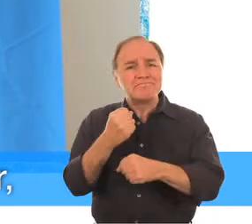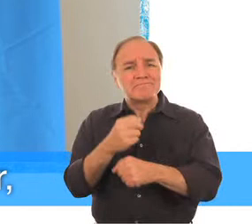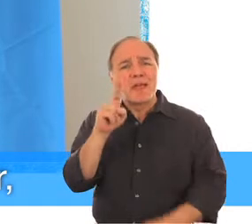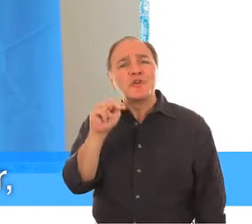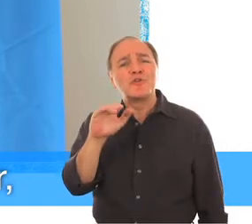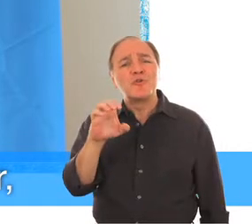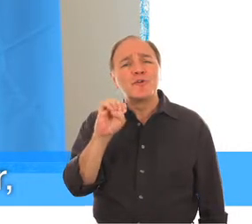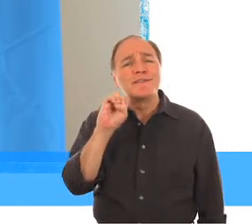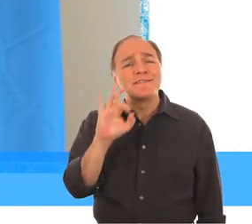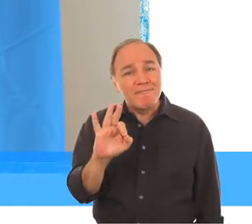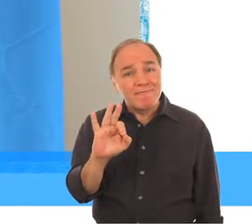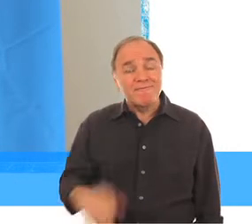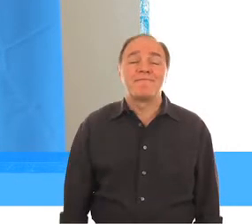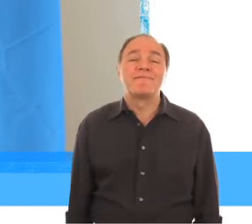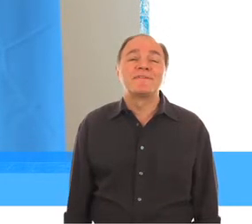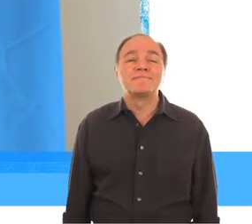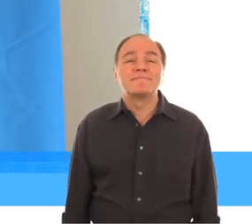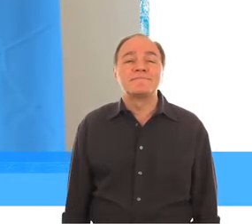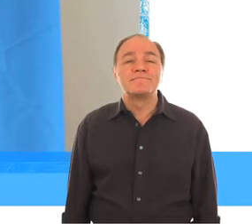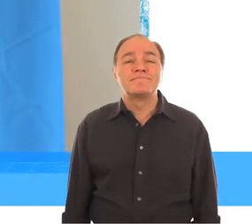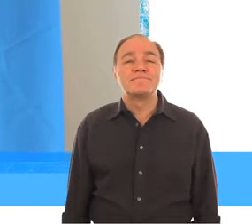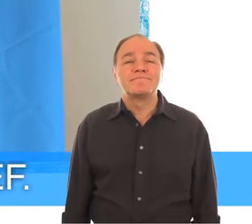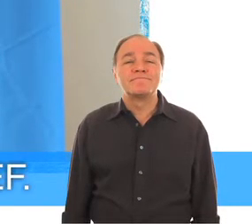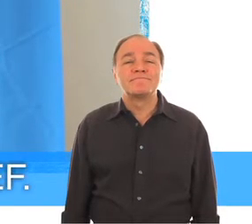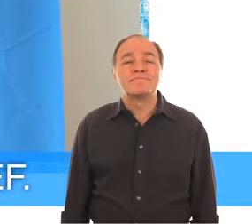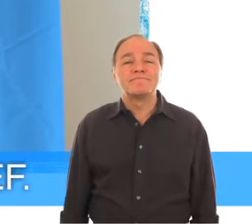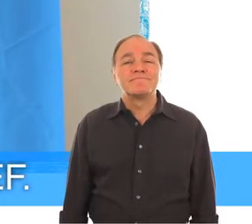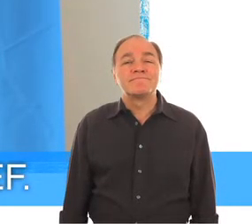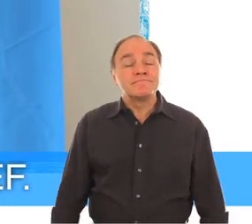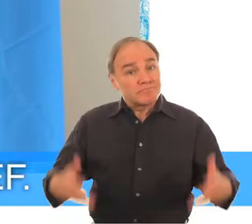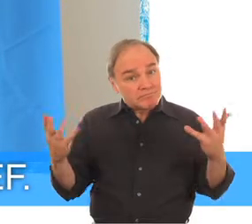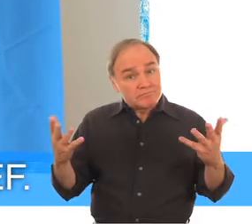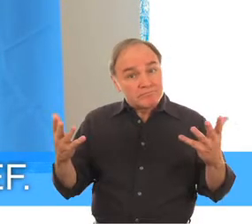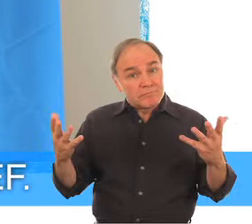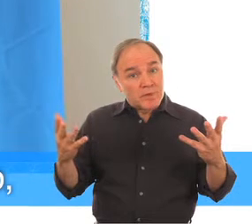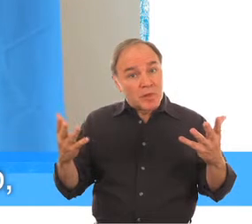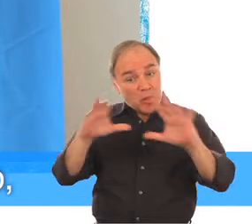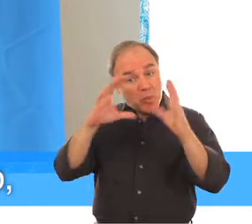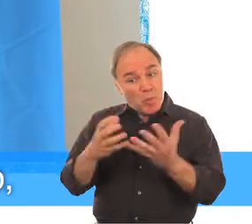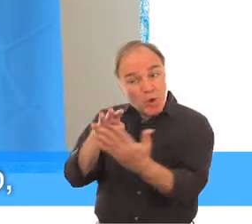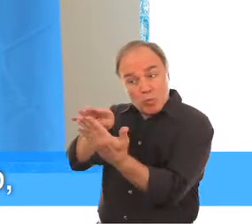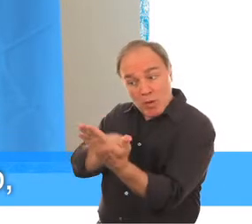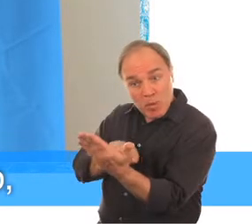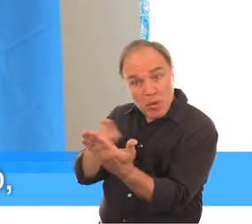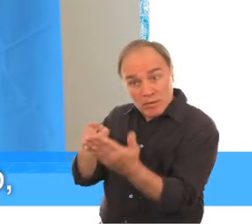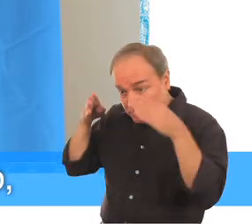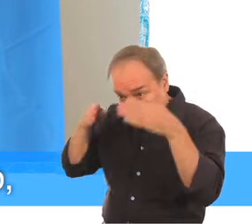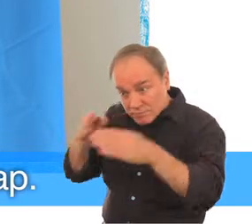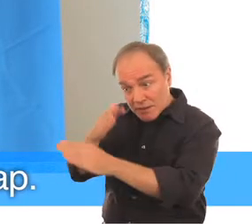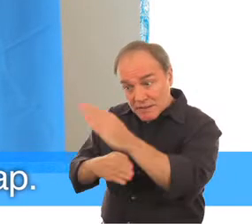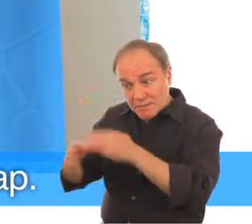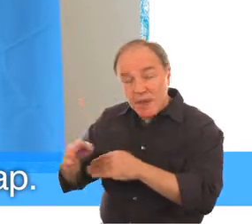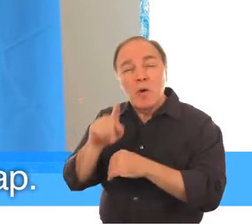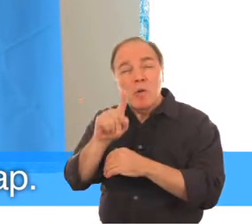Rosangela Berman-Biller, conseillère principale sur les questions relatives aux enfants handicapés à l'UNICEF. Selon le rapport mondial sur le handicap,